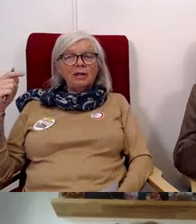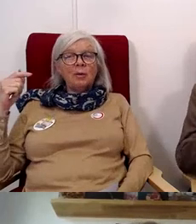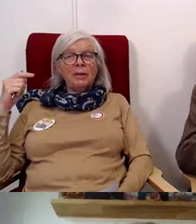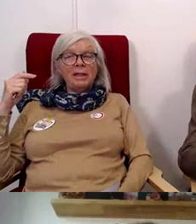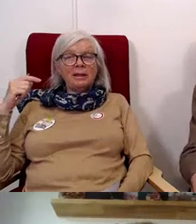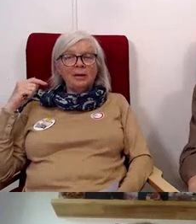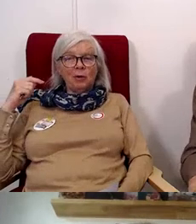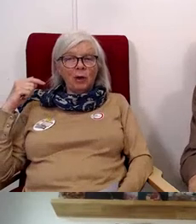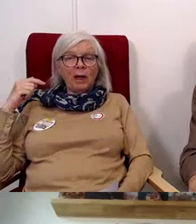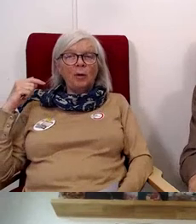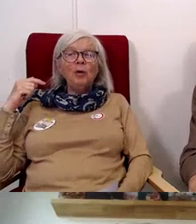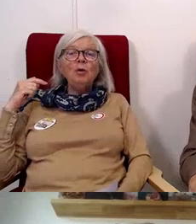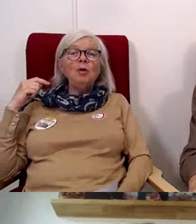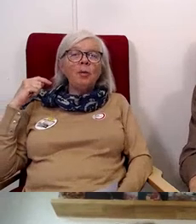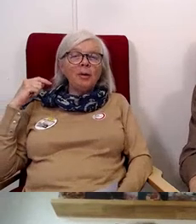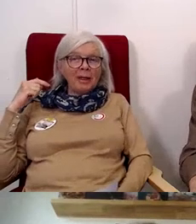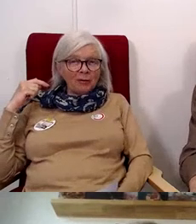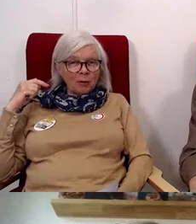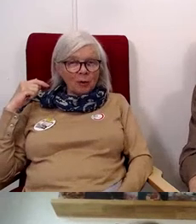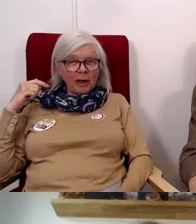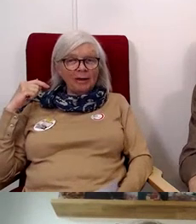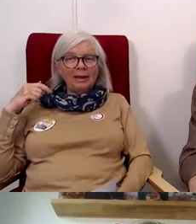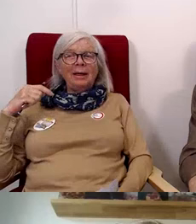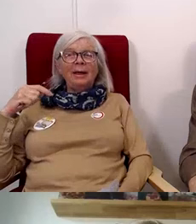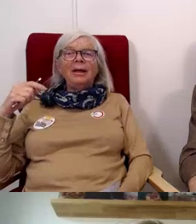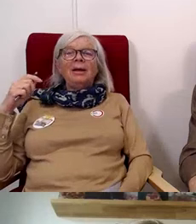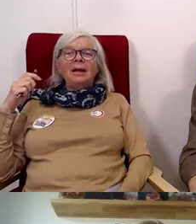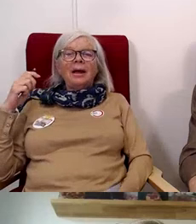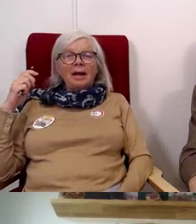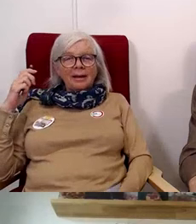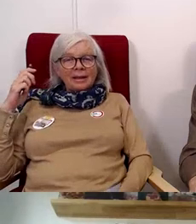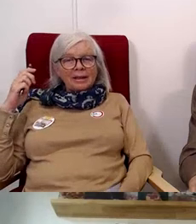har det som en hjärtefråga. Och nu kommer min fråga.